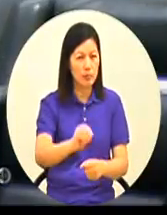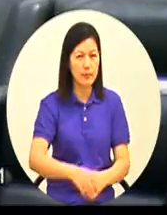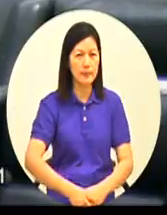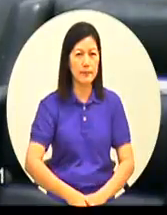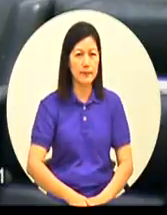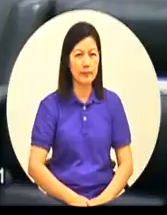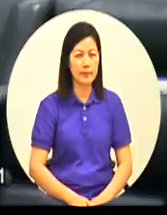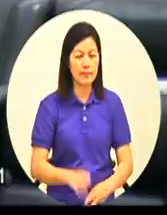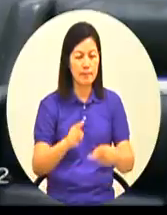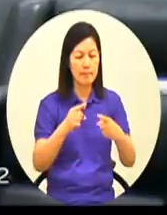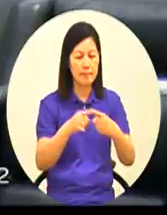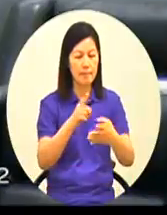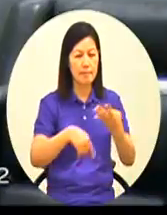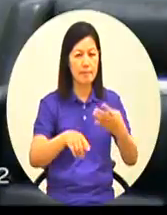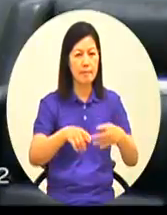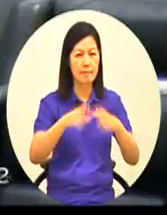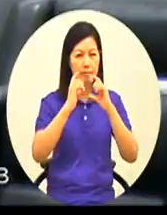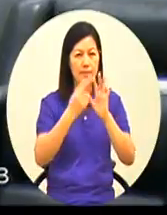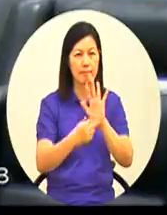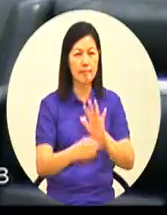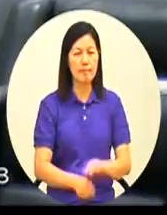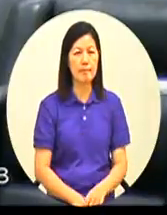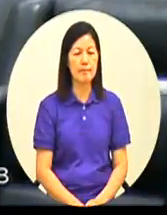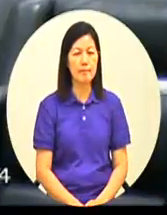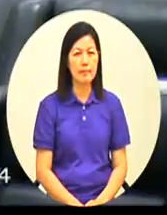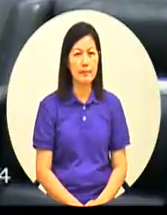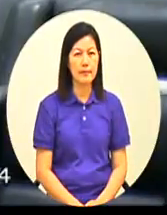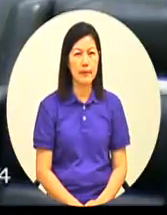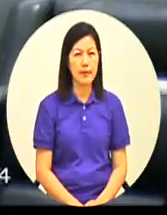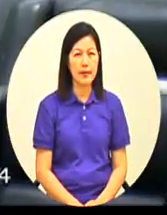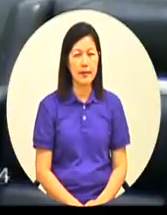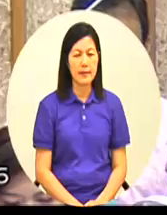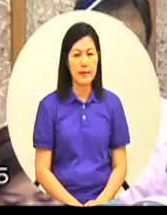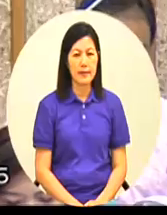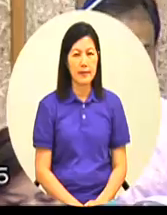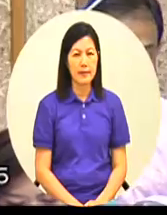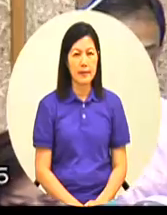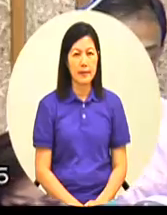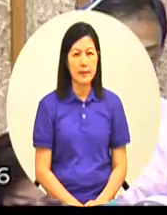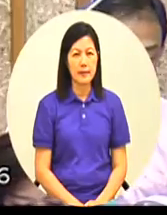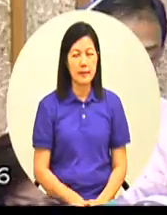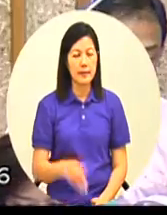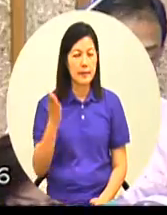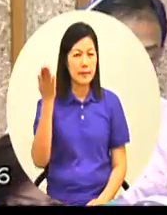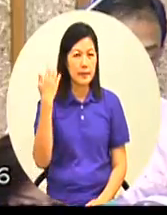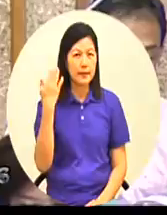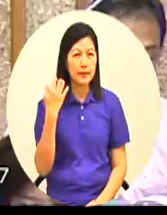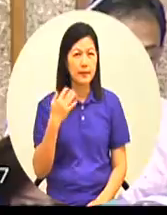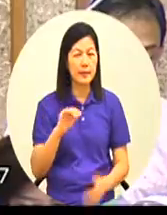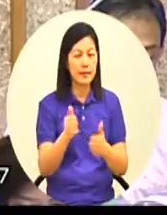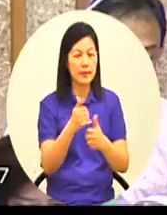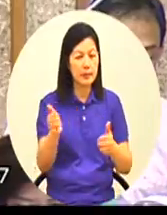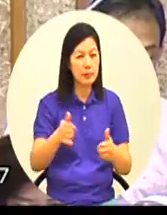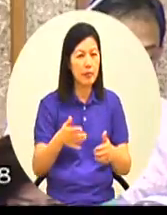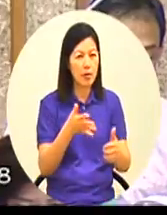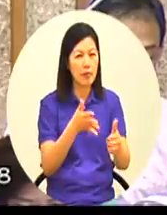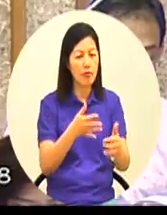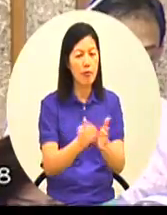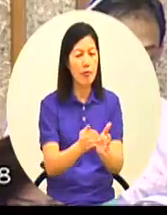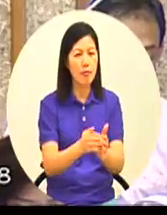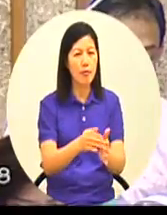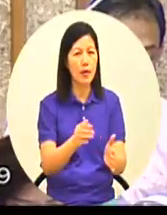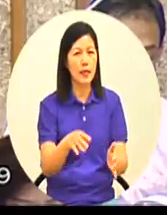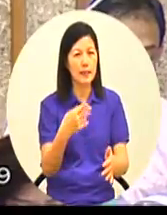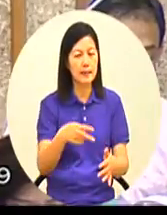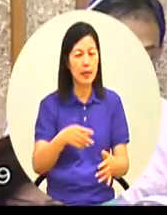我们人事处来回答。 好，谢谢。那我们上次议员垂询之后，我们确实是有